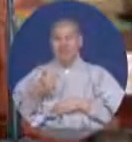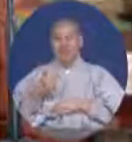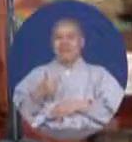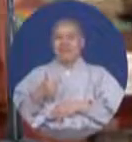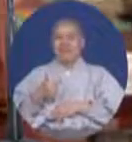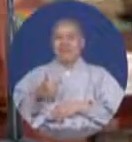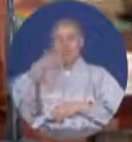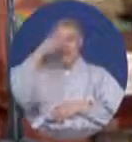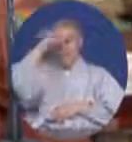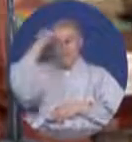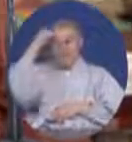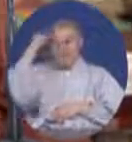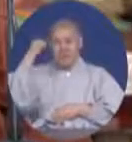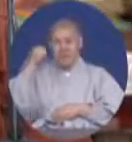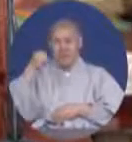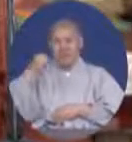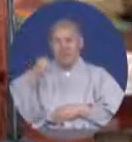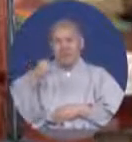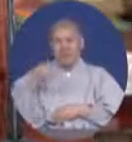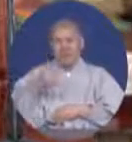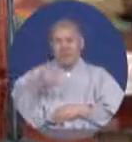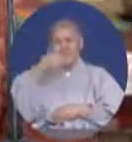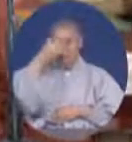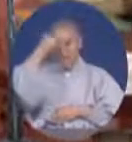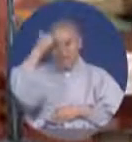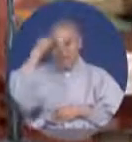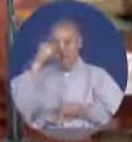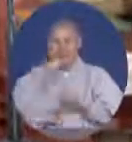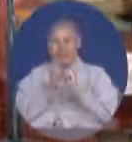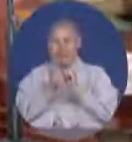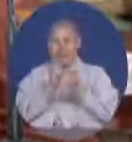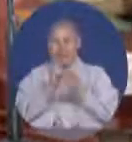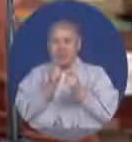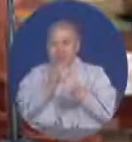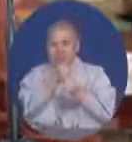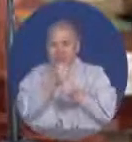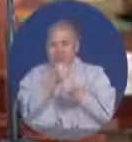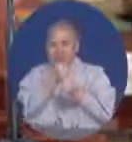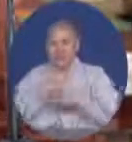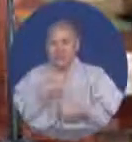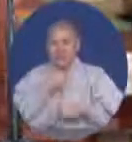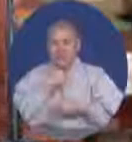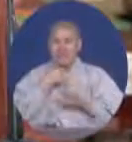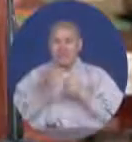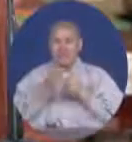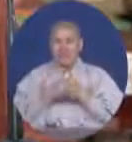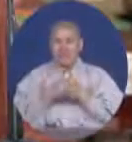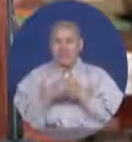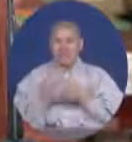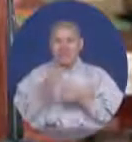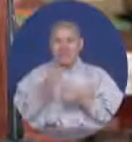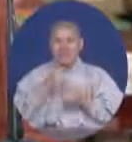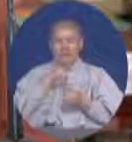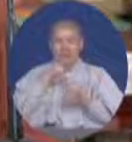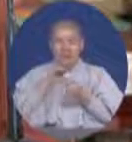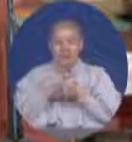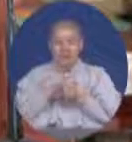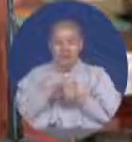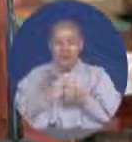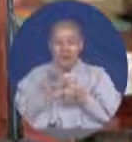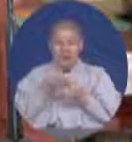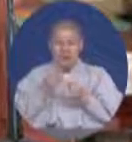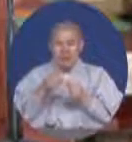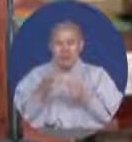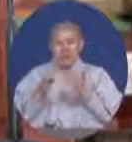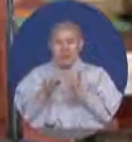그래서 할머니들이 이 할아버지 혼자 차지하려고 막 와서 뭐 과일 같은 거 뭐 떡 같은 거